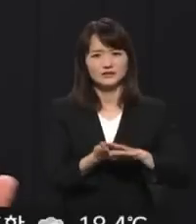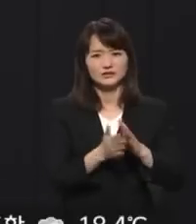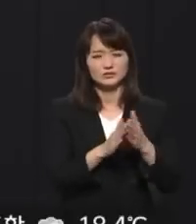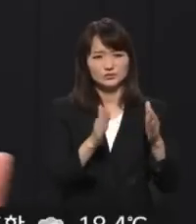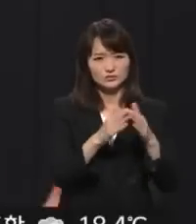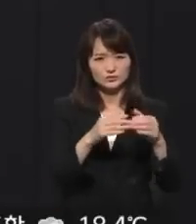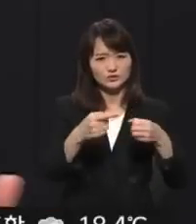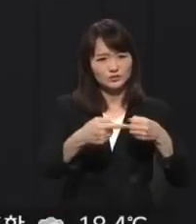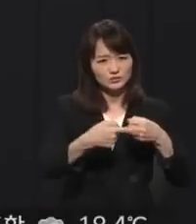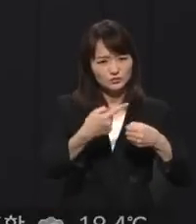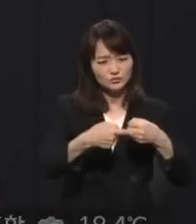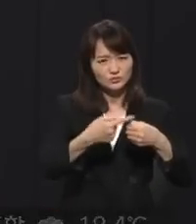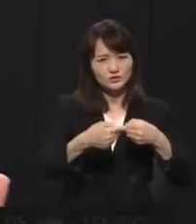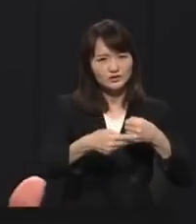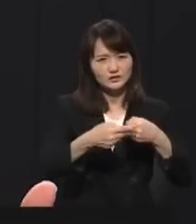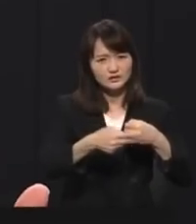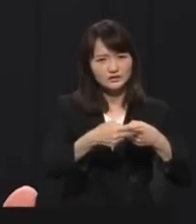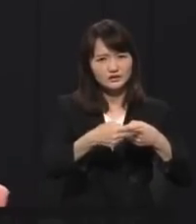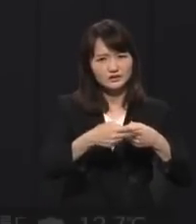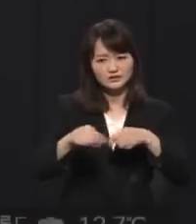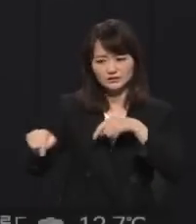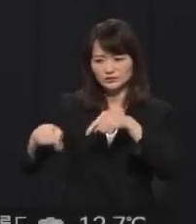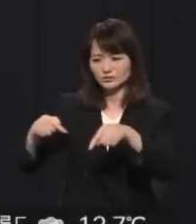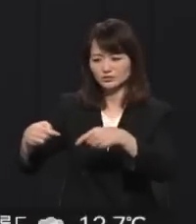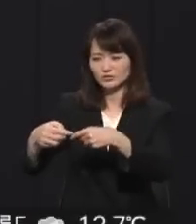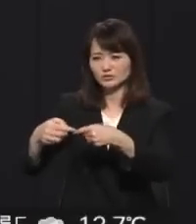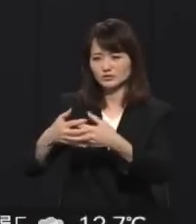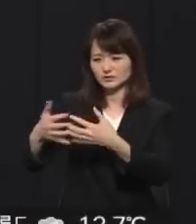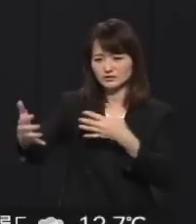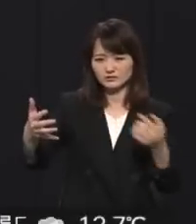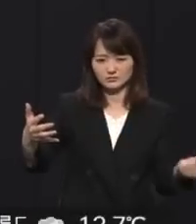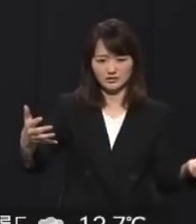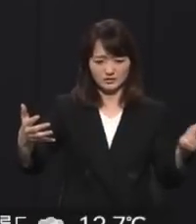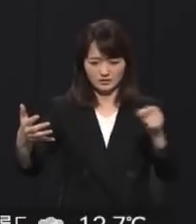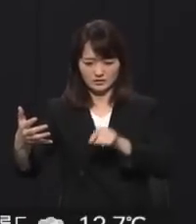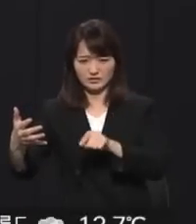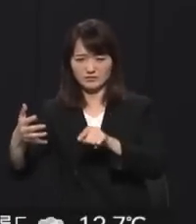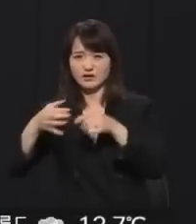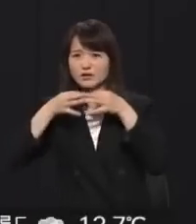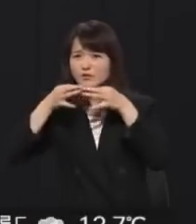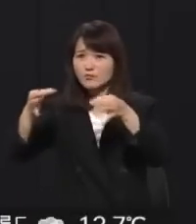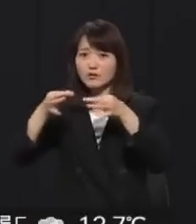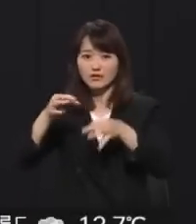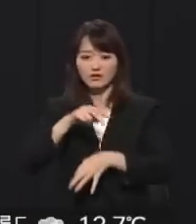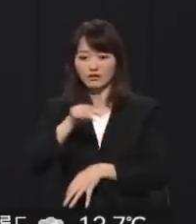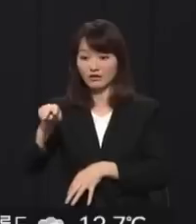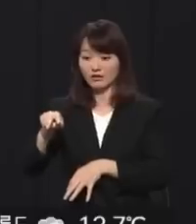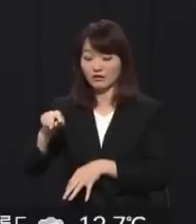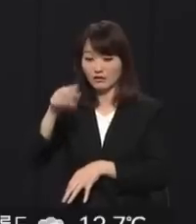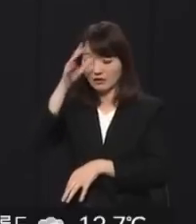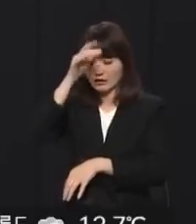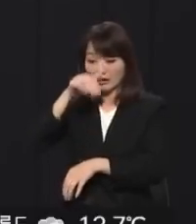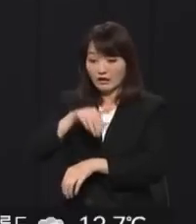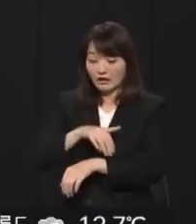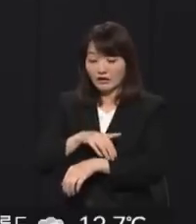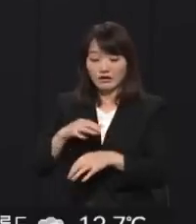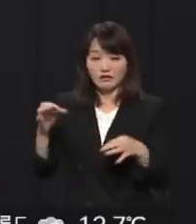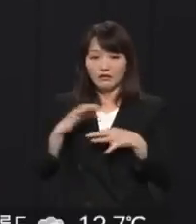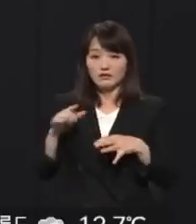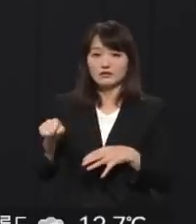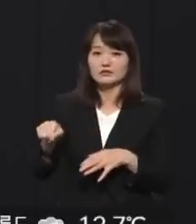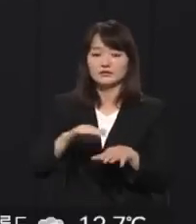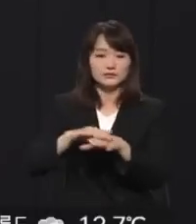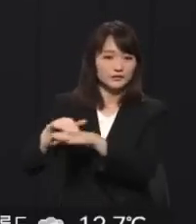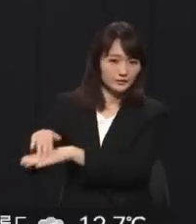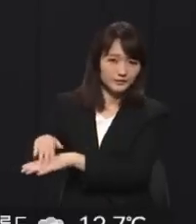집회에 나와서 이렇게 막 구호 외치고 이런 것들 보면은 조금 저도 섬뜩하다는 생각이 들 때가 있는데 그런 거 제외하고 어느 정도